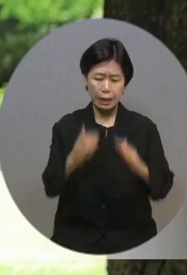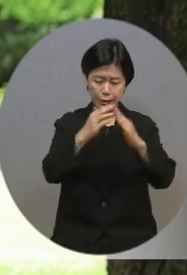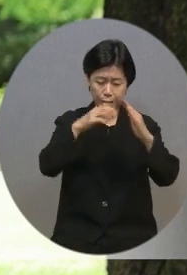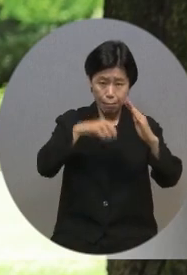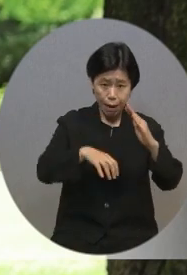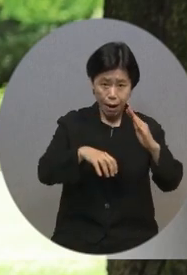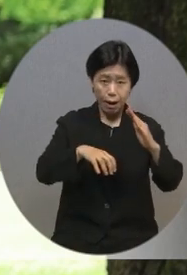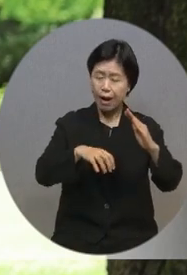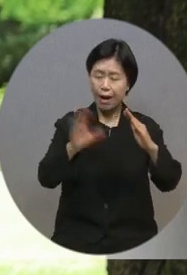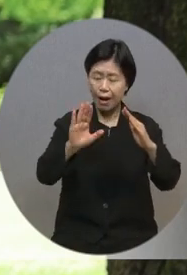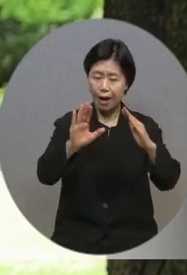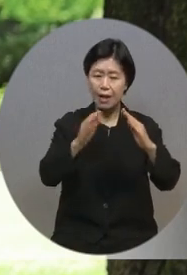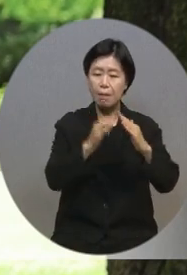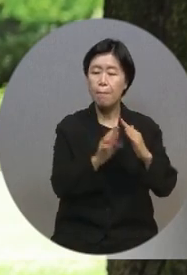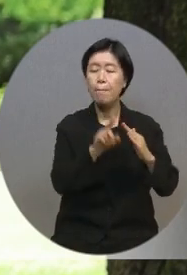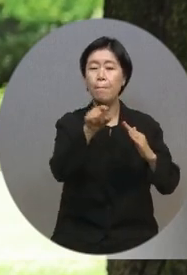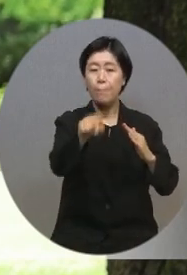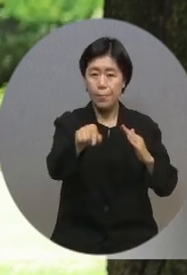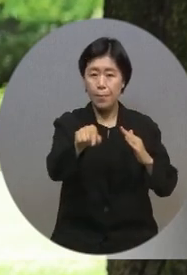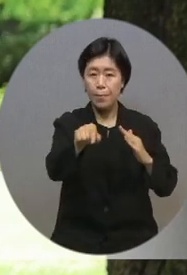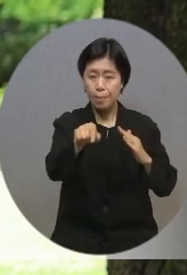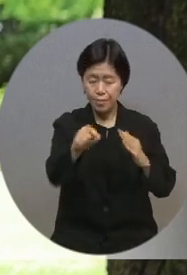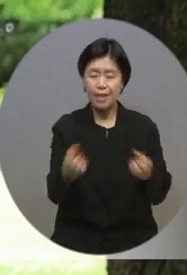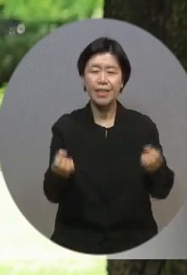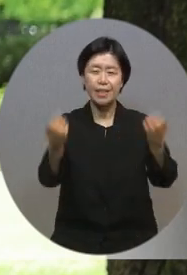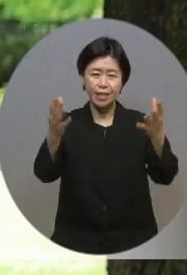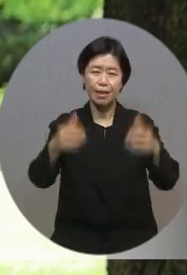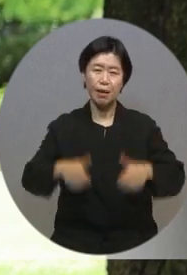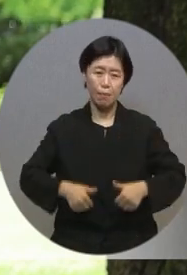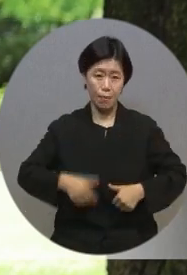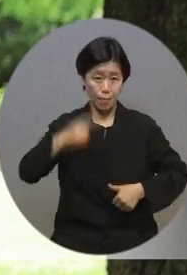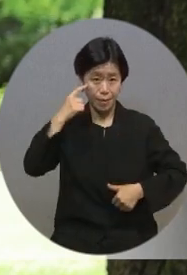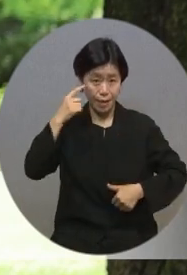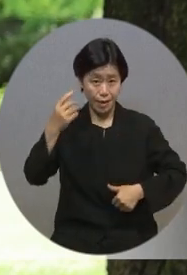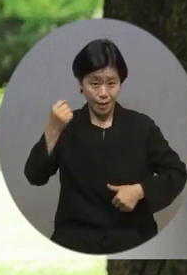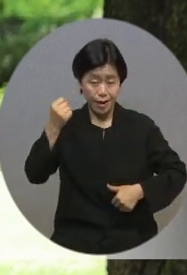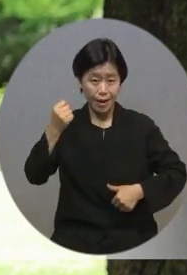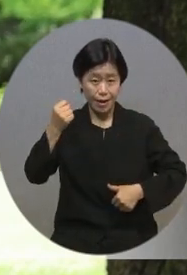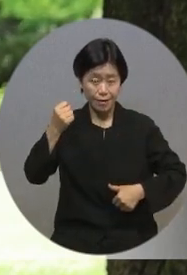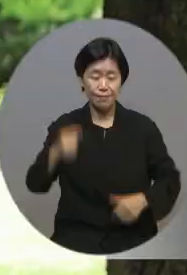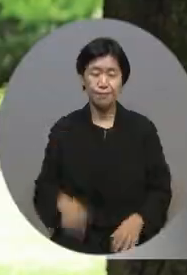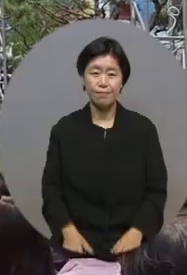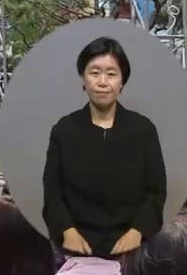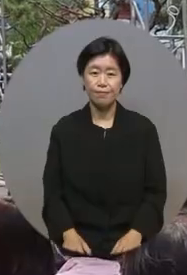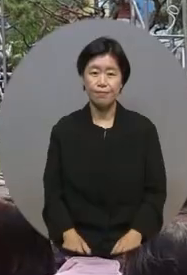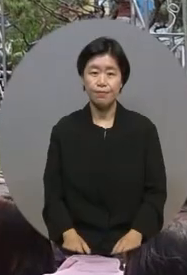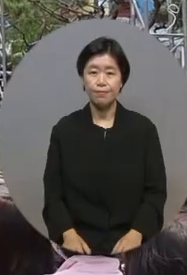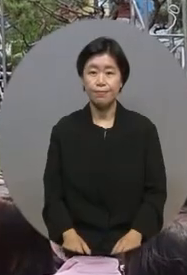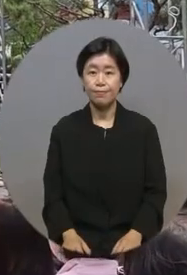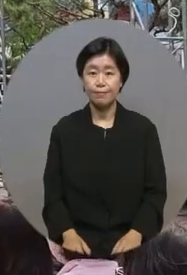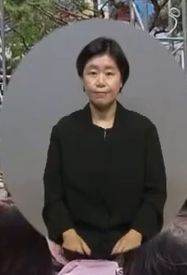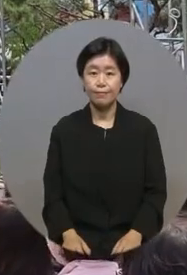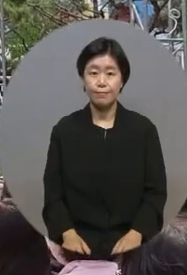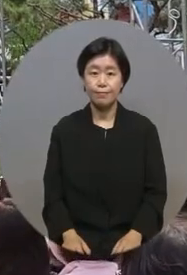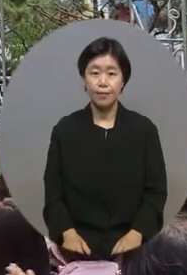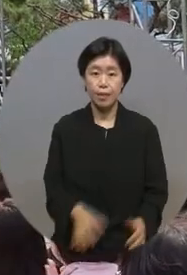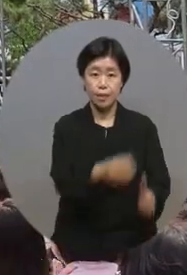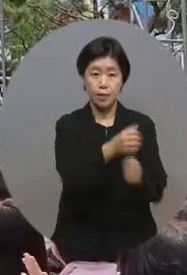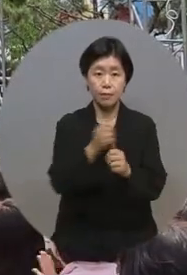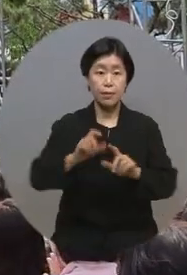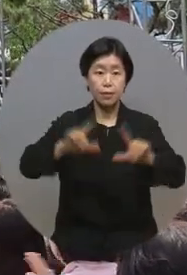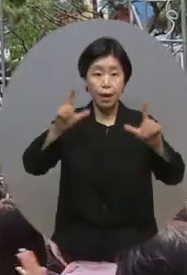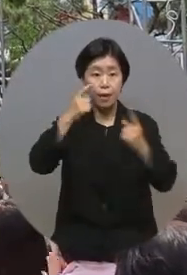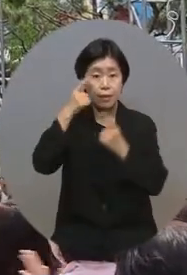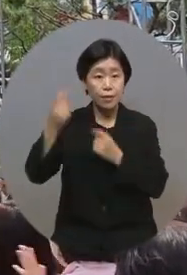나가야 되겠다라는 이런 생각을 하게 됐고요. 그래서 야외에서 행사를 계획하게 됐습니다. 이날 입양의 날